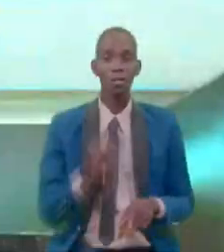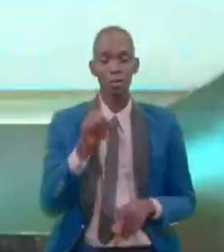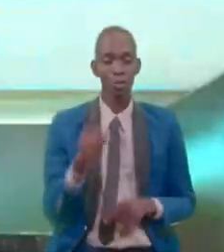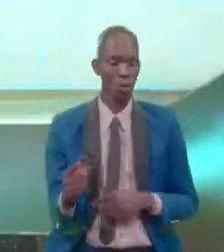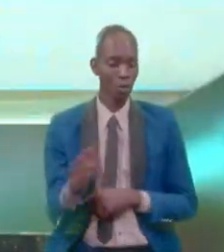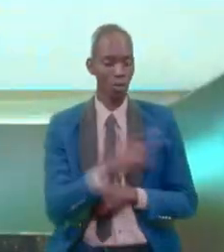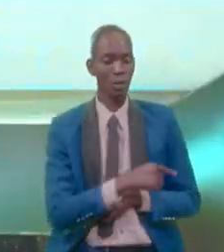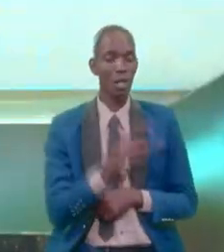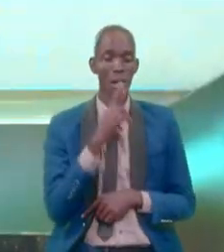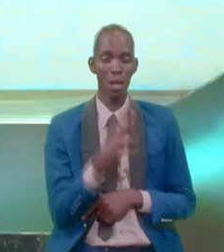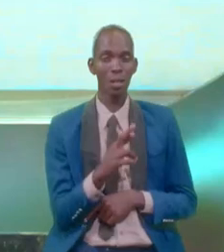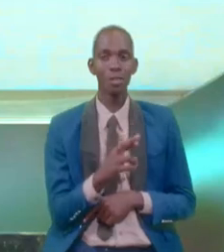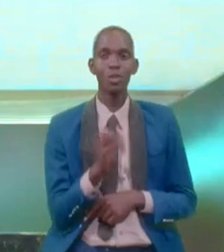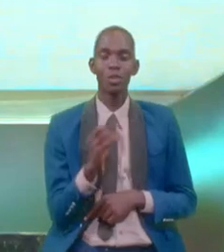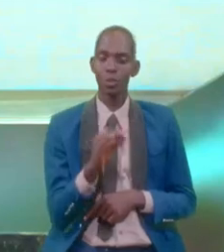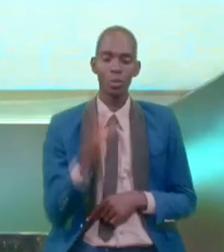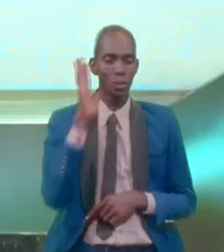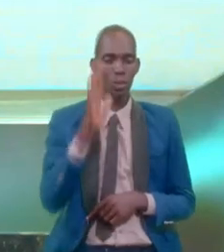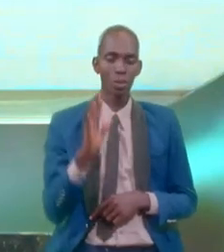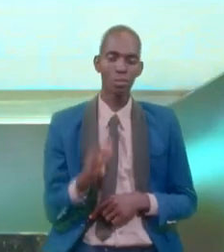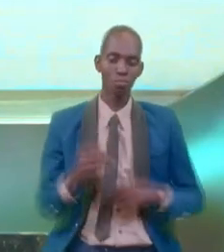Autant vos jours, autant votre force.